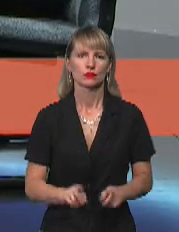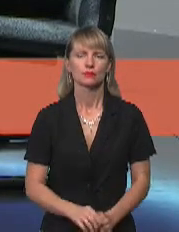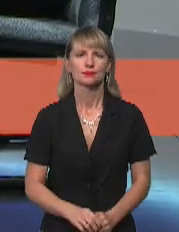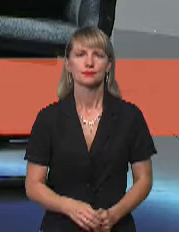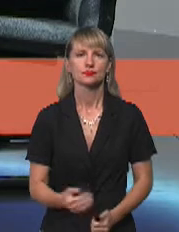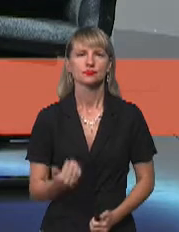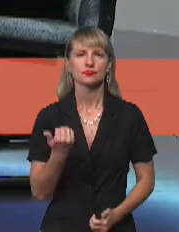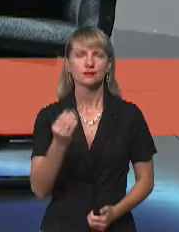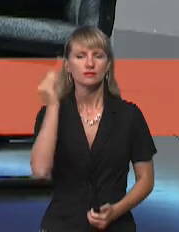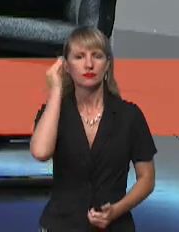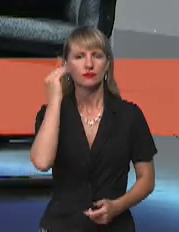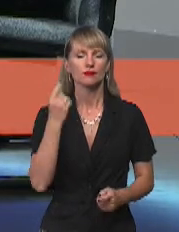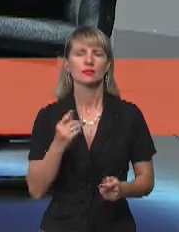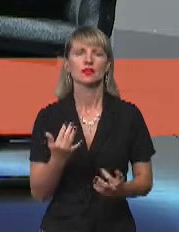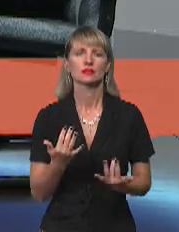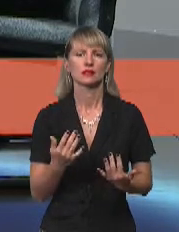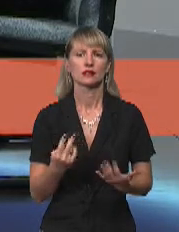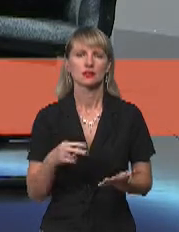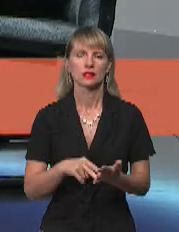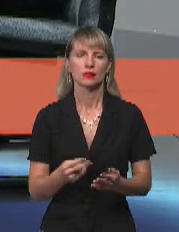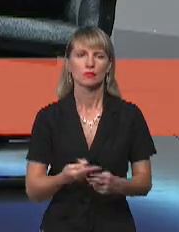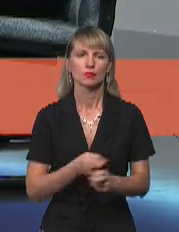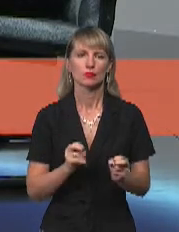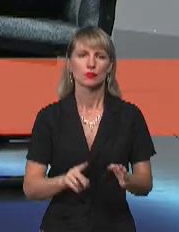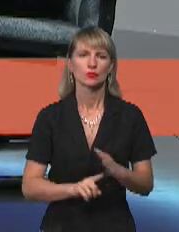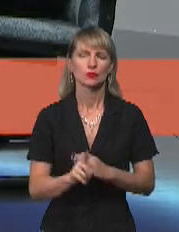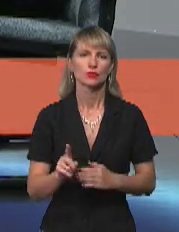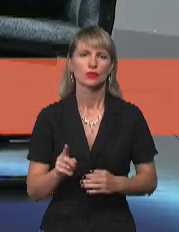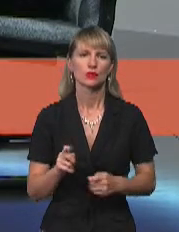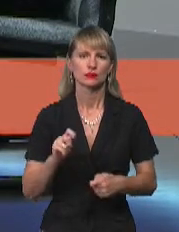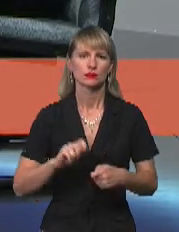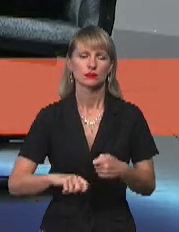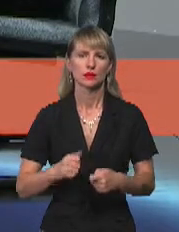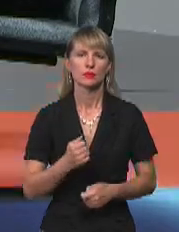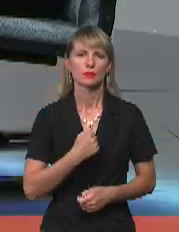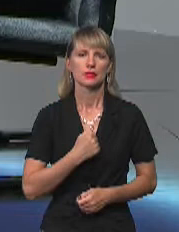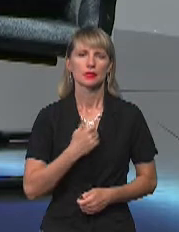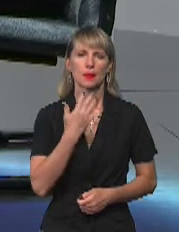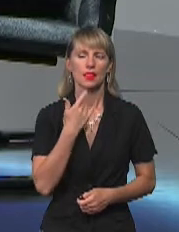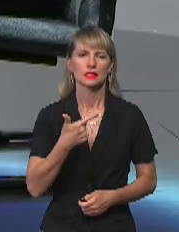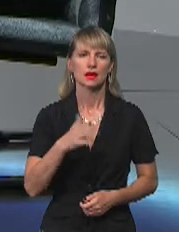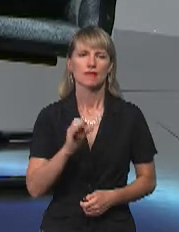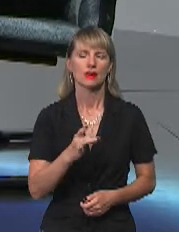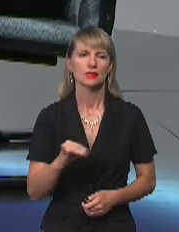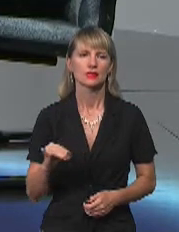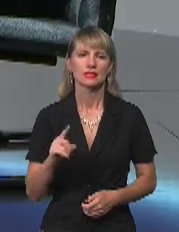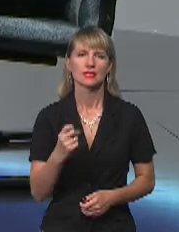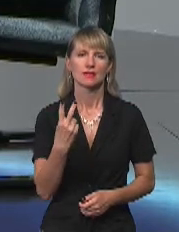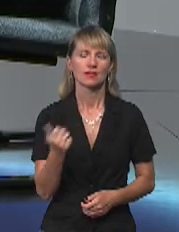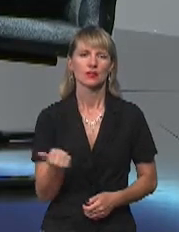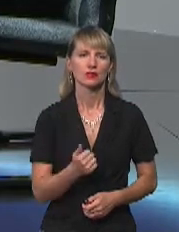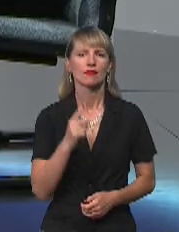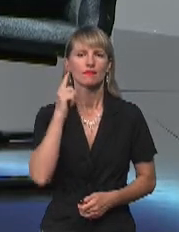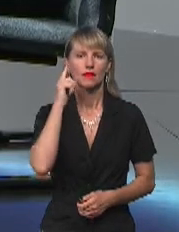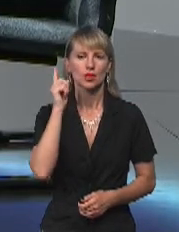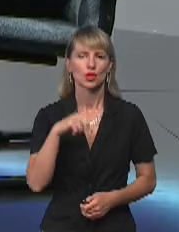вашу думку, наскільки стало безпечніше у нашому місті з початку самостійного патрулювання бійцями Нацгвардії? Тобто це за два тижні? Ну, я думаю, що